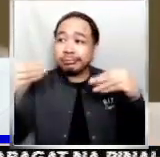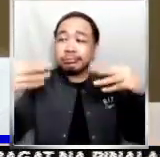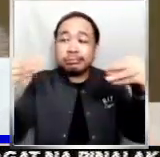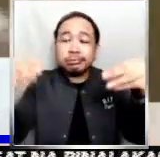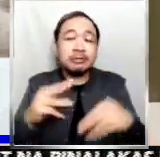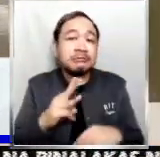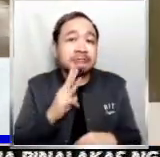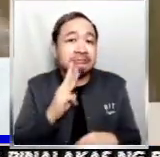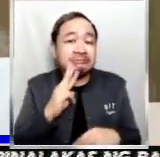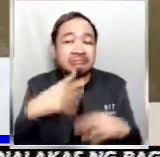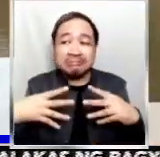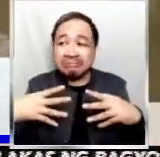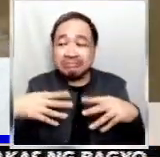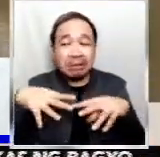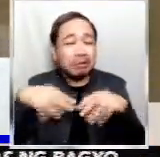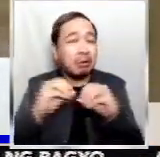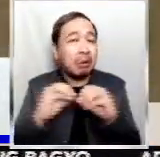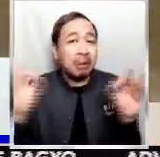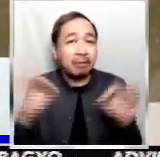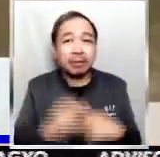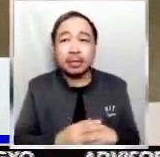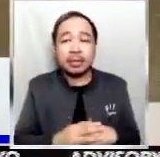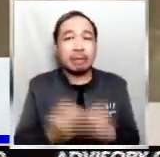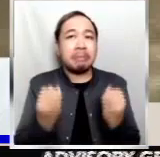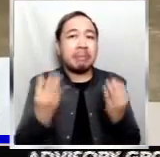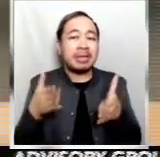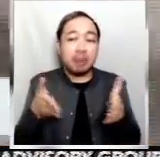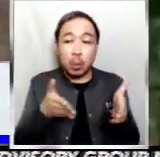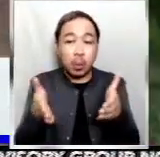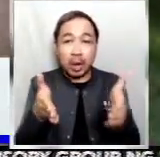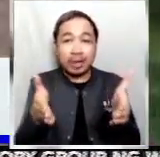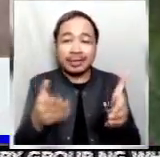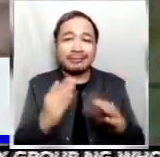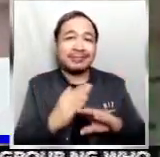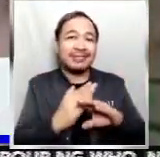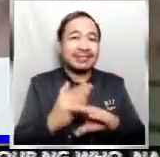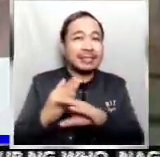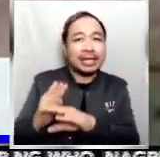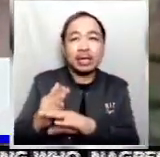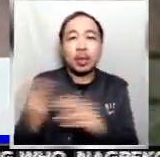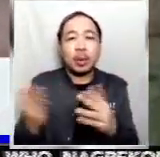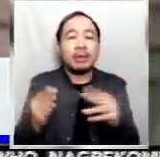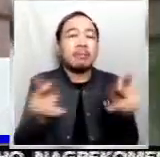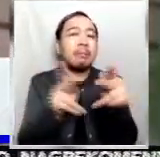Nalubog din sa baha ang ilang kalsada sa bayan ng Quezon sa Palawan.